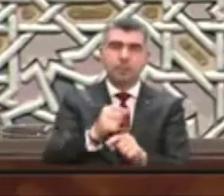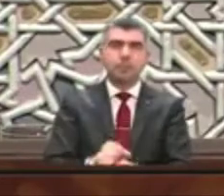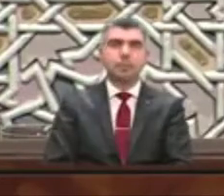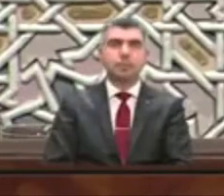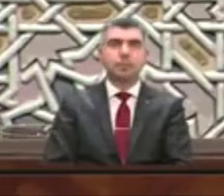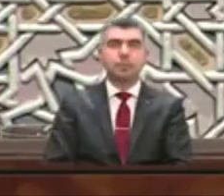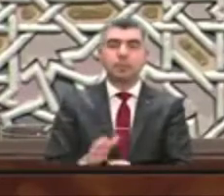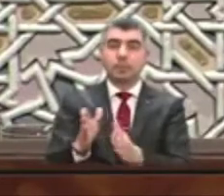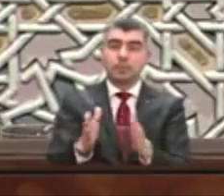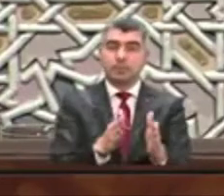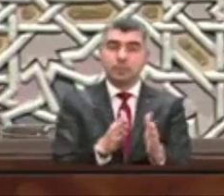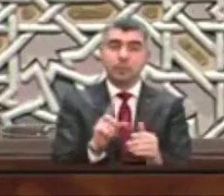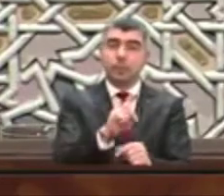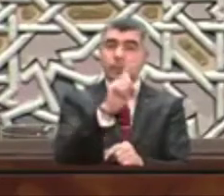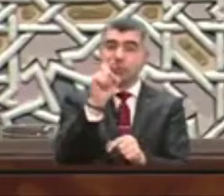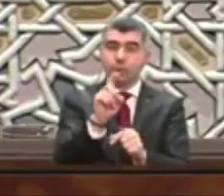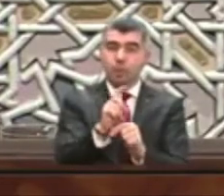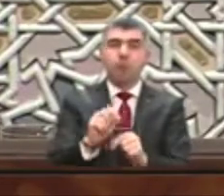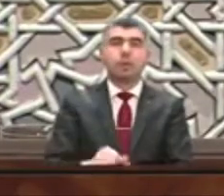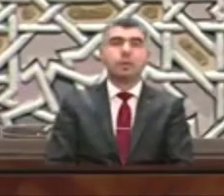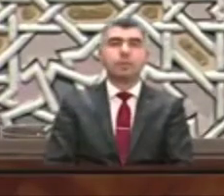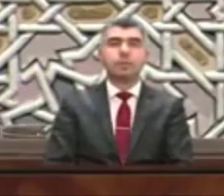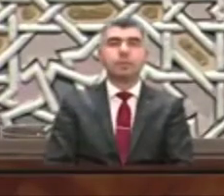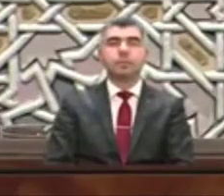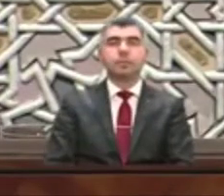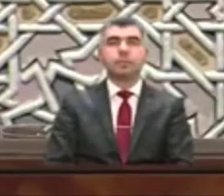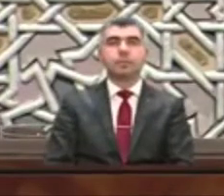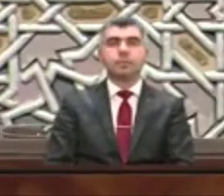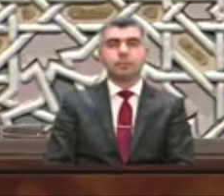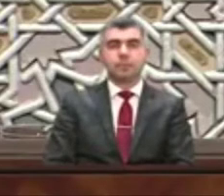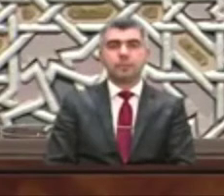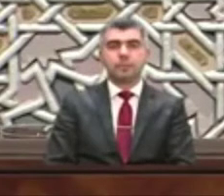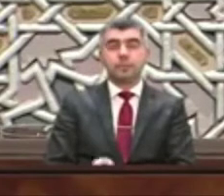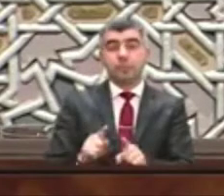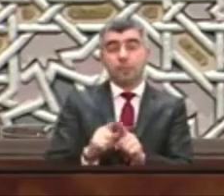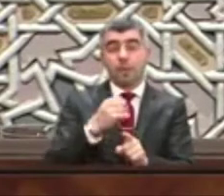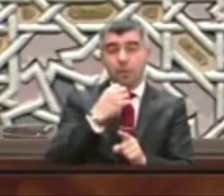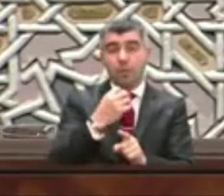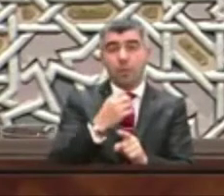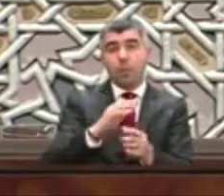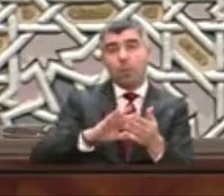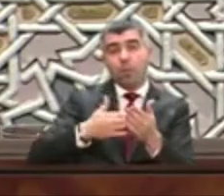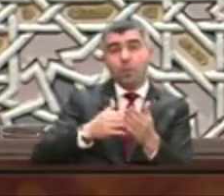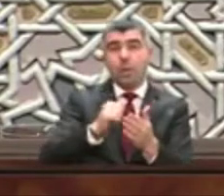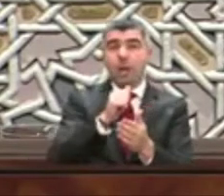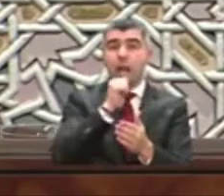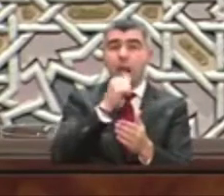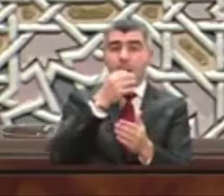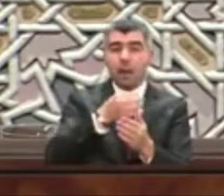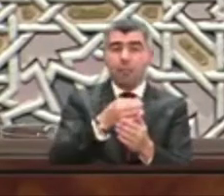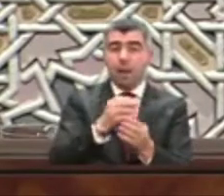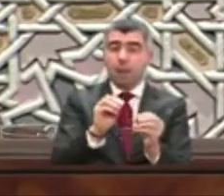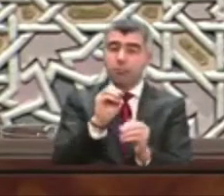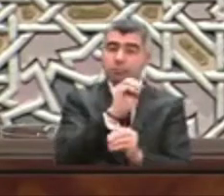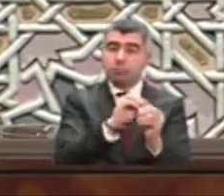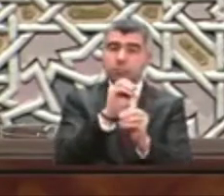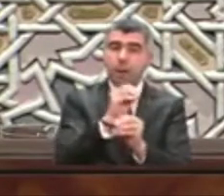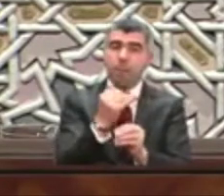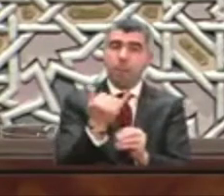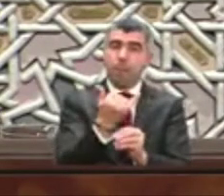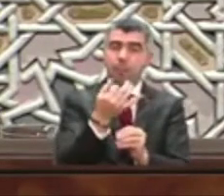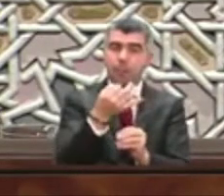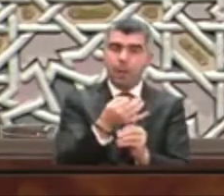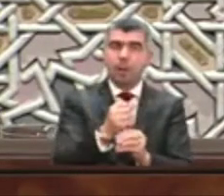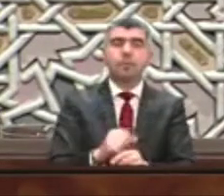الى السؤال الخامس دائما في نفس القطاع، هو سؤال متعلق بالحفاظ على جوده المياه وعقلنه استعمالها للسيدات